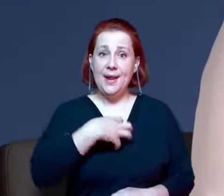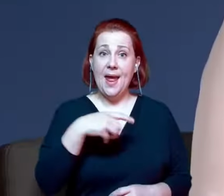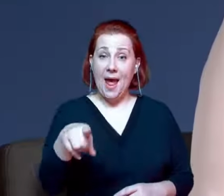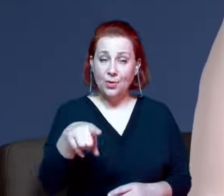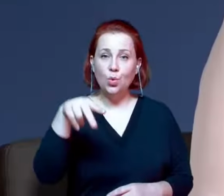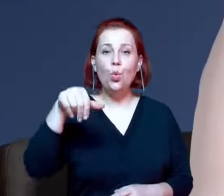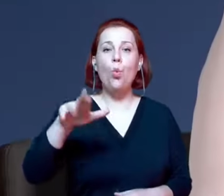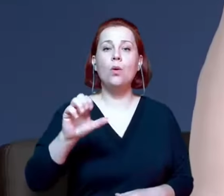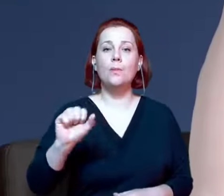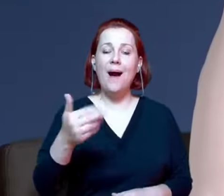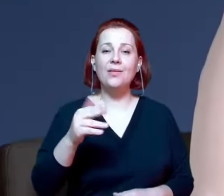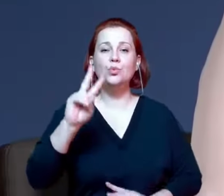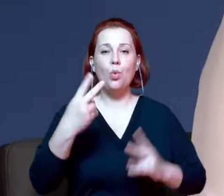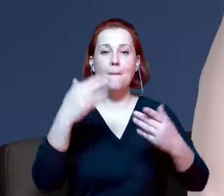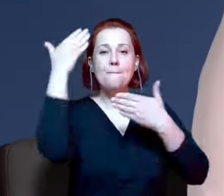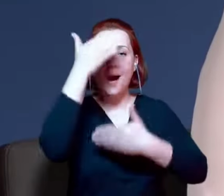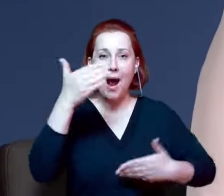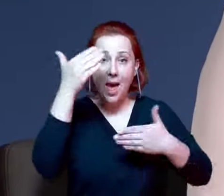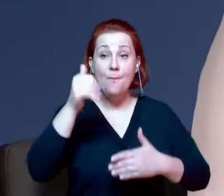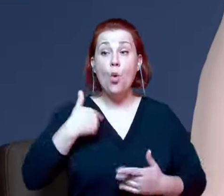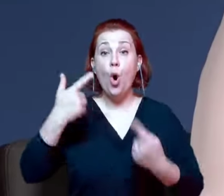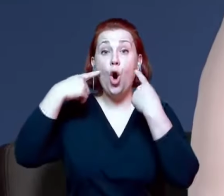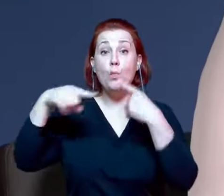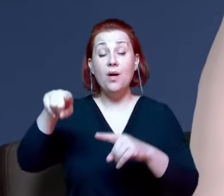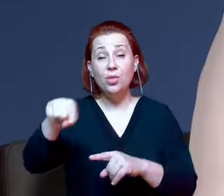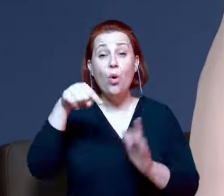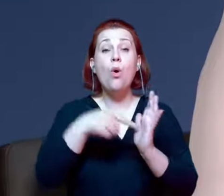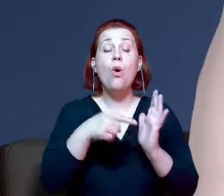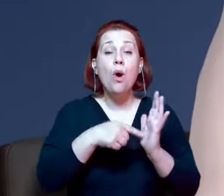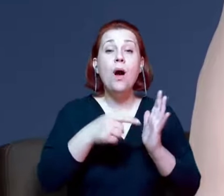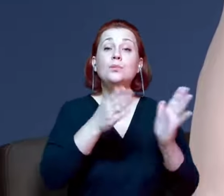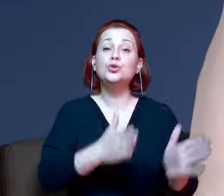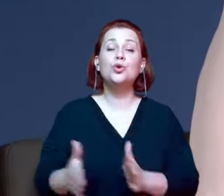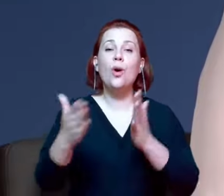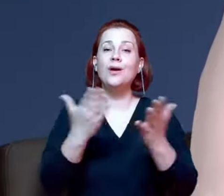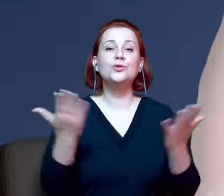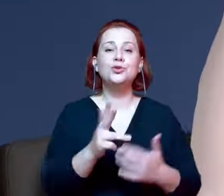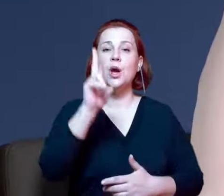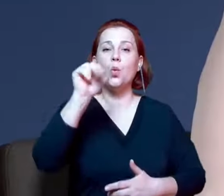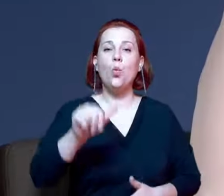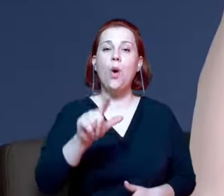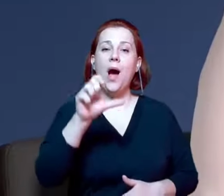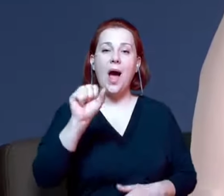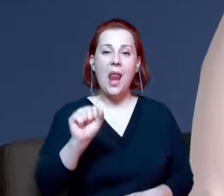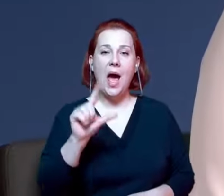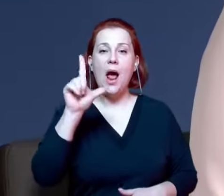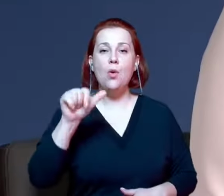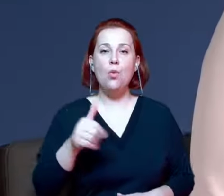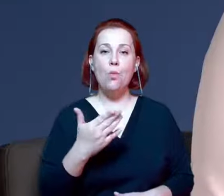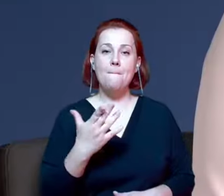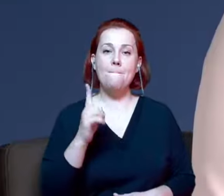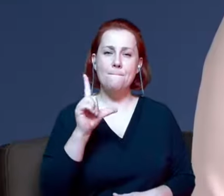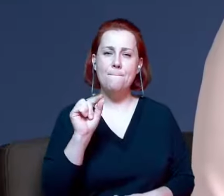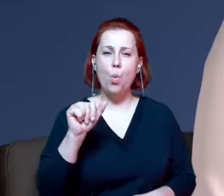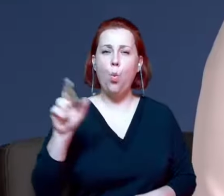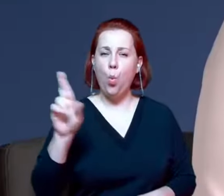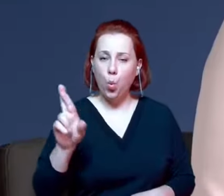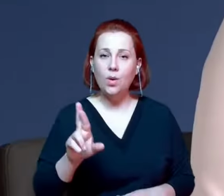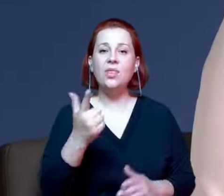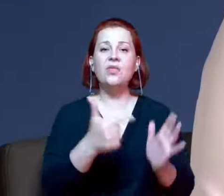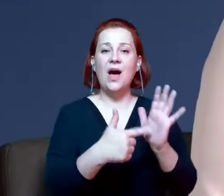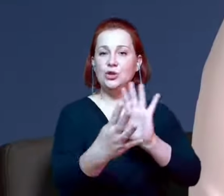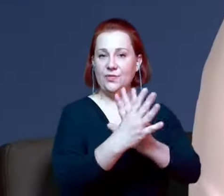która odpowiadała za przygotowanie WF w Kuala Lumpur w 2018 roku. To dziedzictwo,